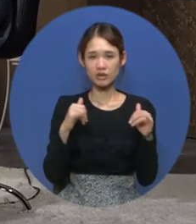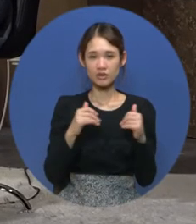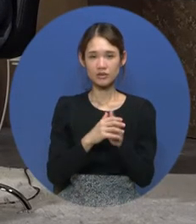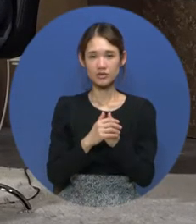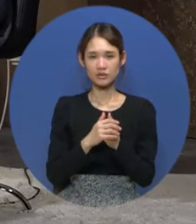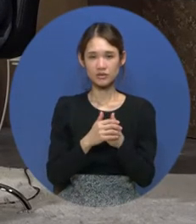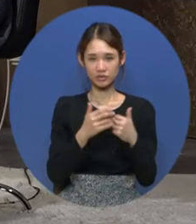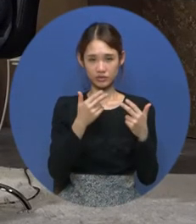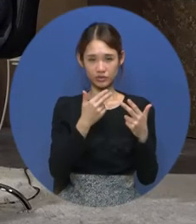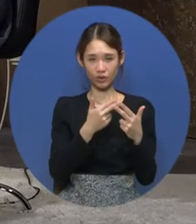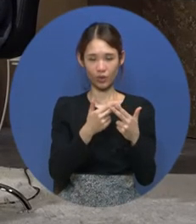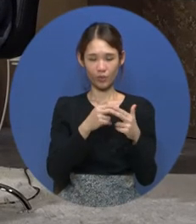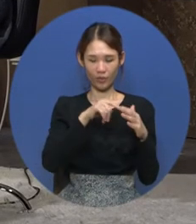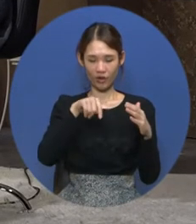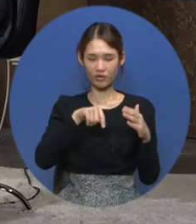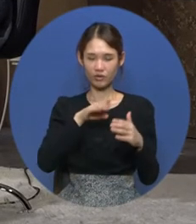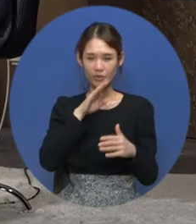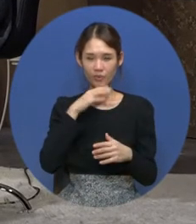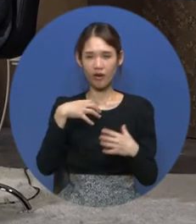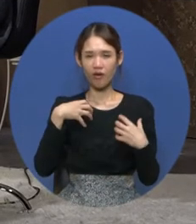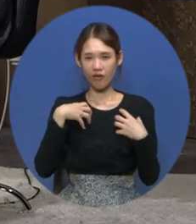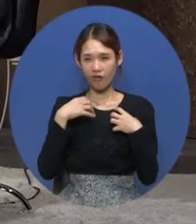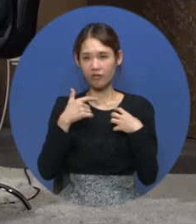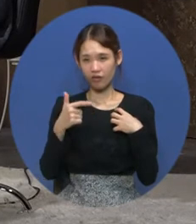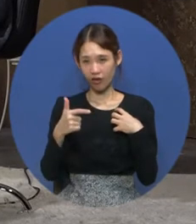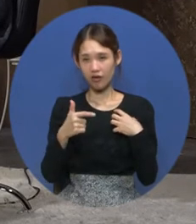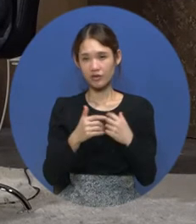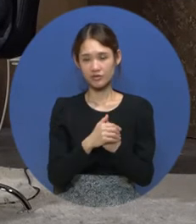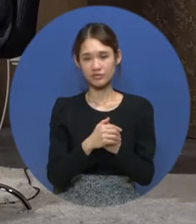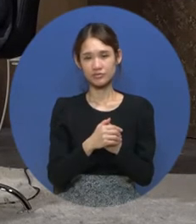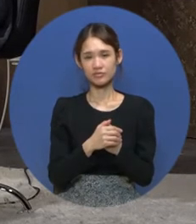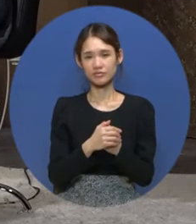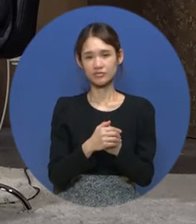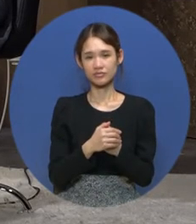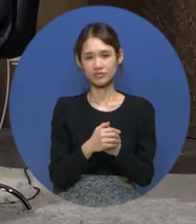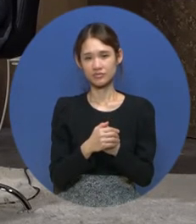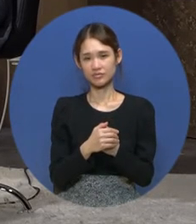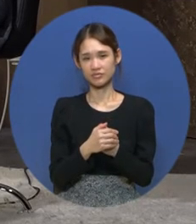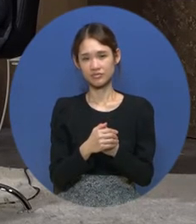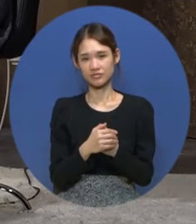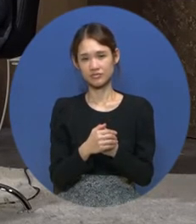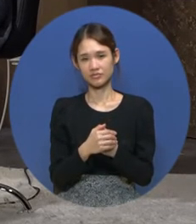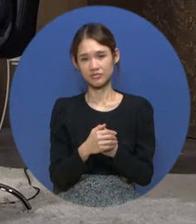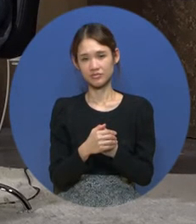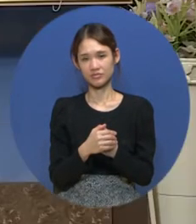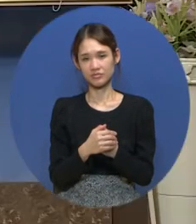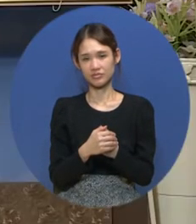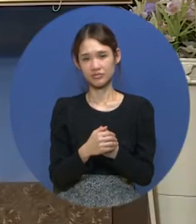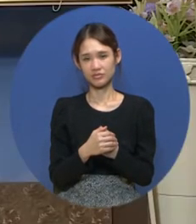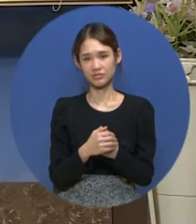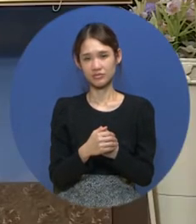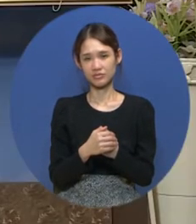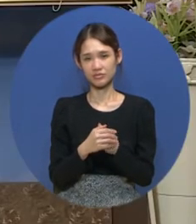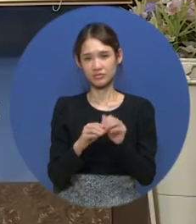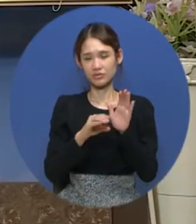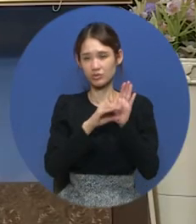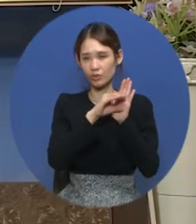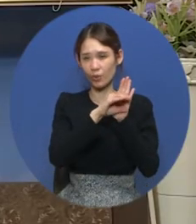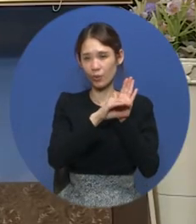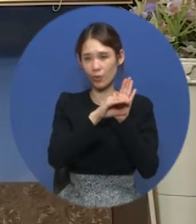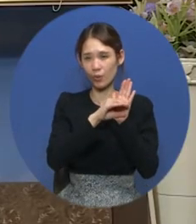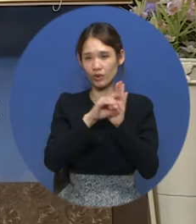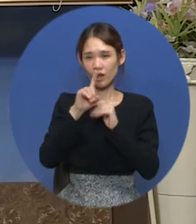분들한테는 정말 큰일을 해 주셨네요 인접해서 4 그리고 또 이 신종